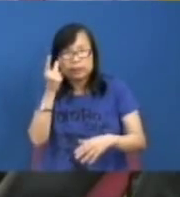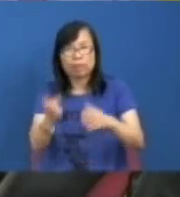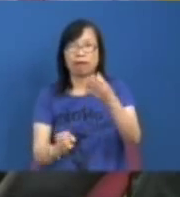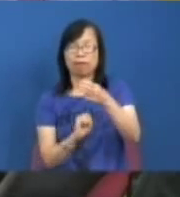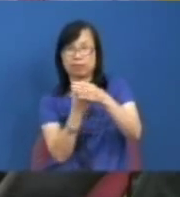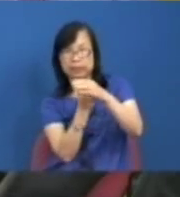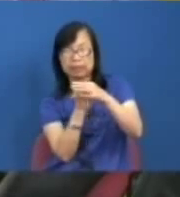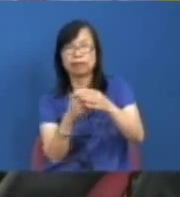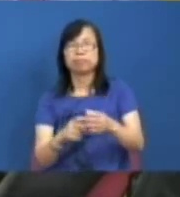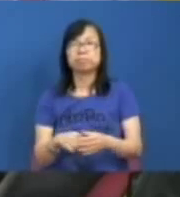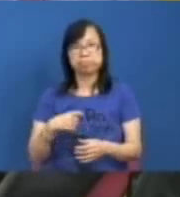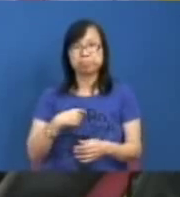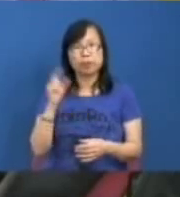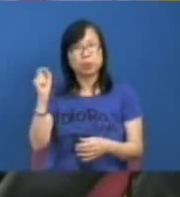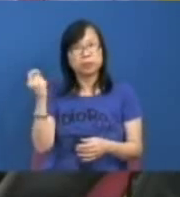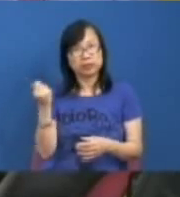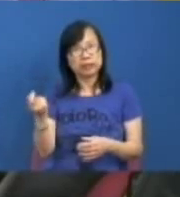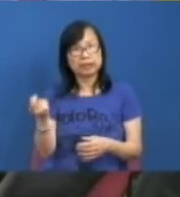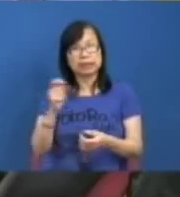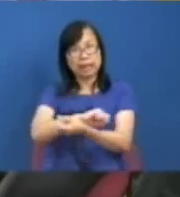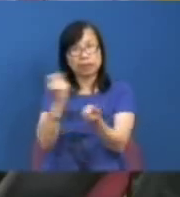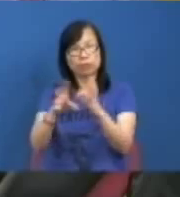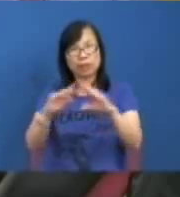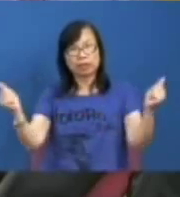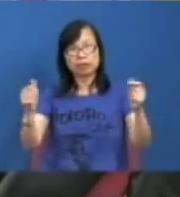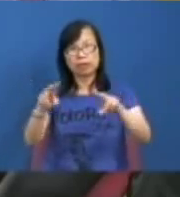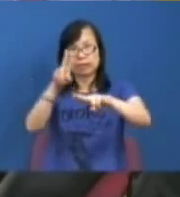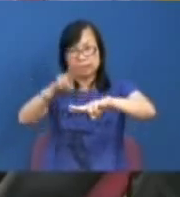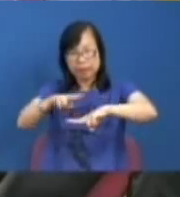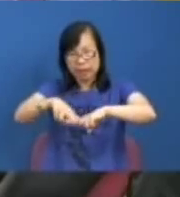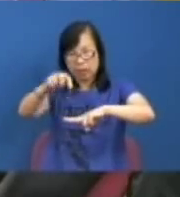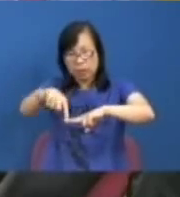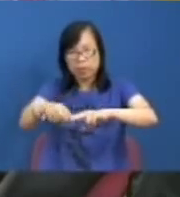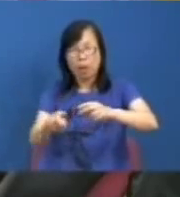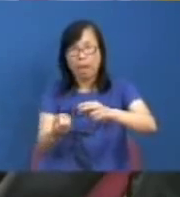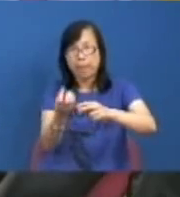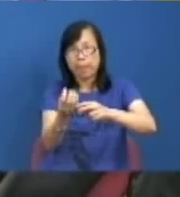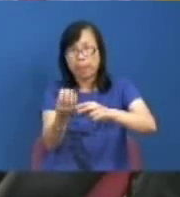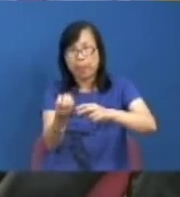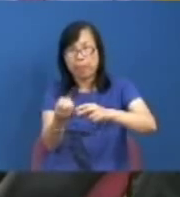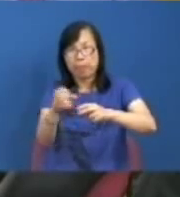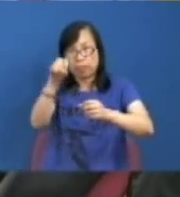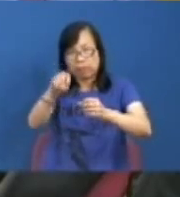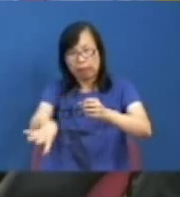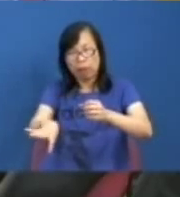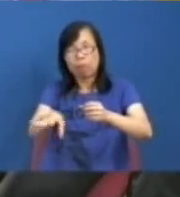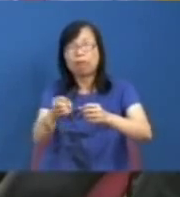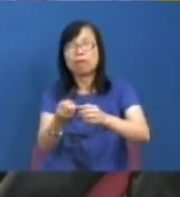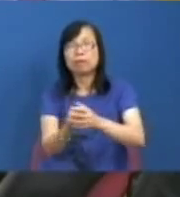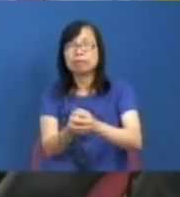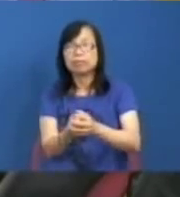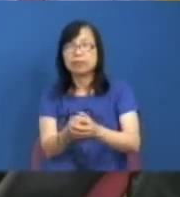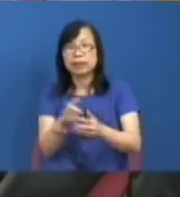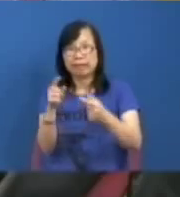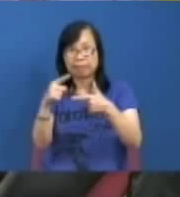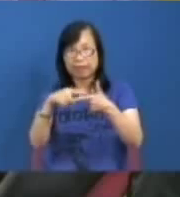好容易理解，就係、是、一喺個井嗰度有啲污水係咁噗噗噗噗噗咁流出嚟啦，湧出嚟啦。第